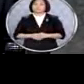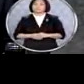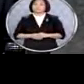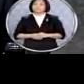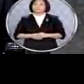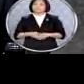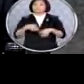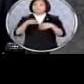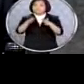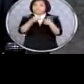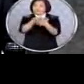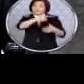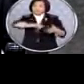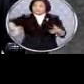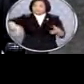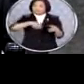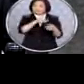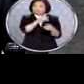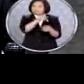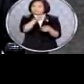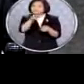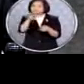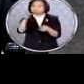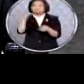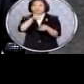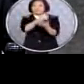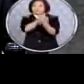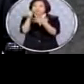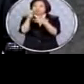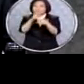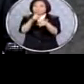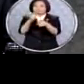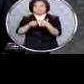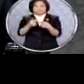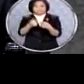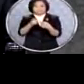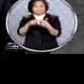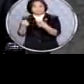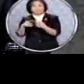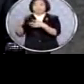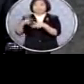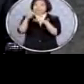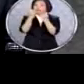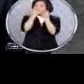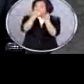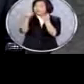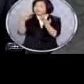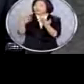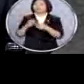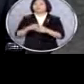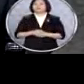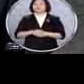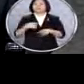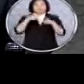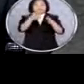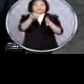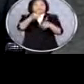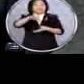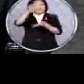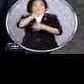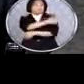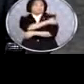检验每一个候选人他的一言一信。我对于陈云柱先生这件事情，